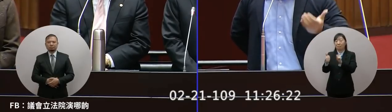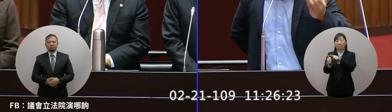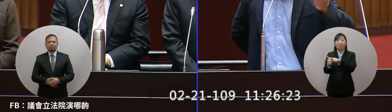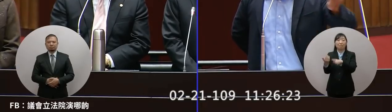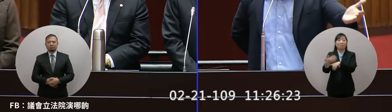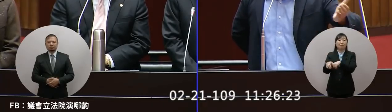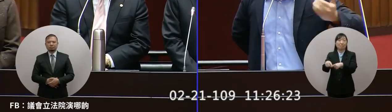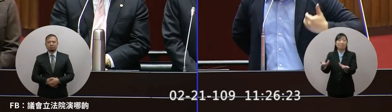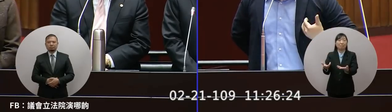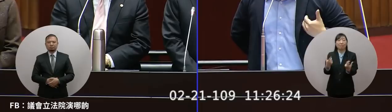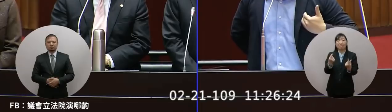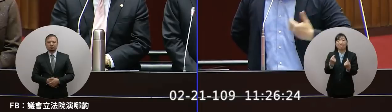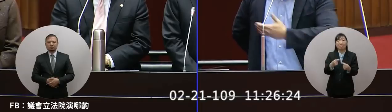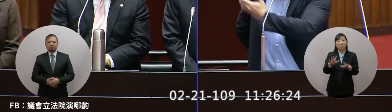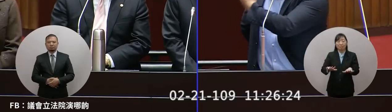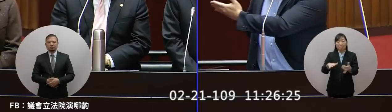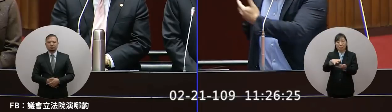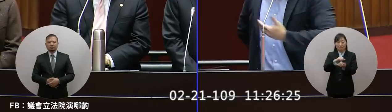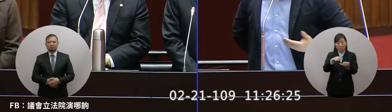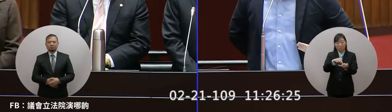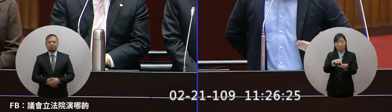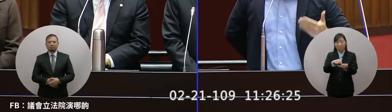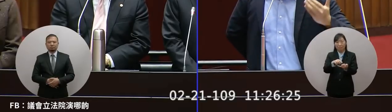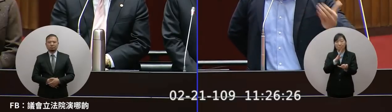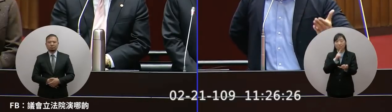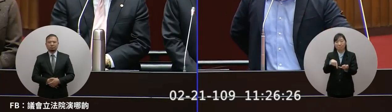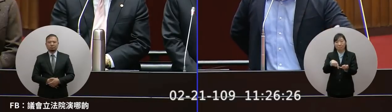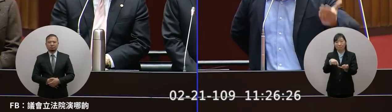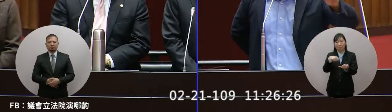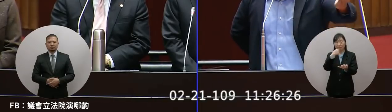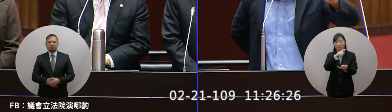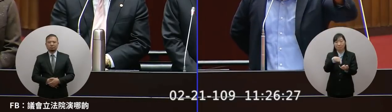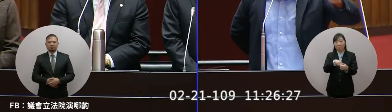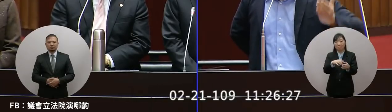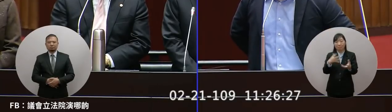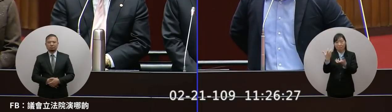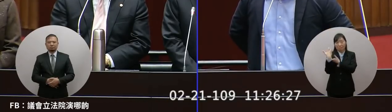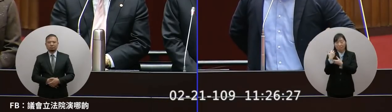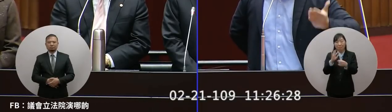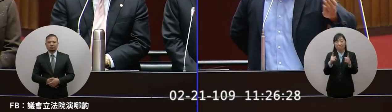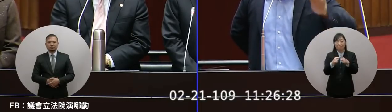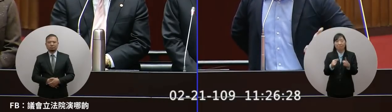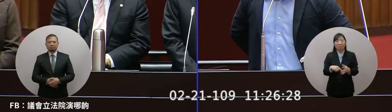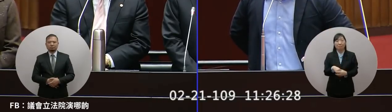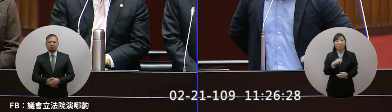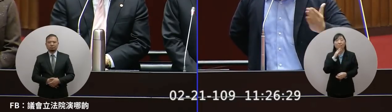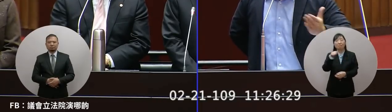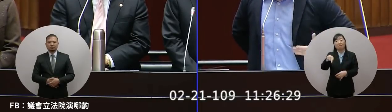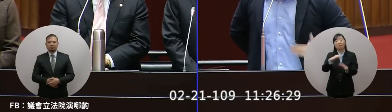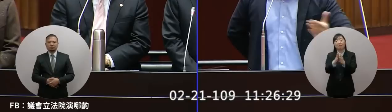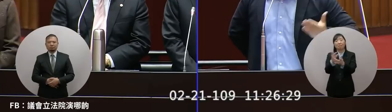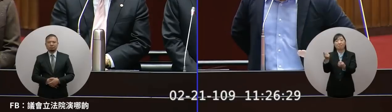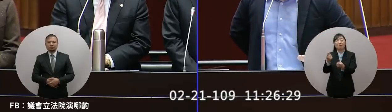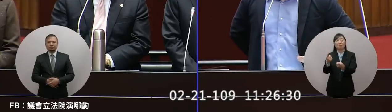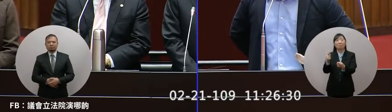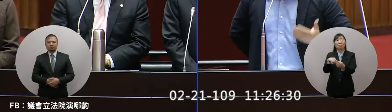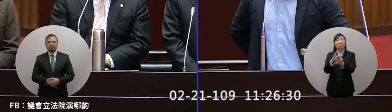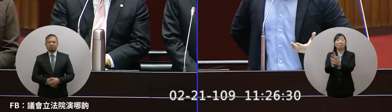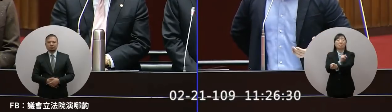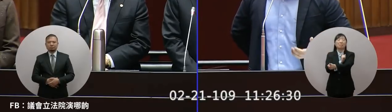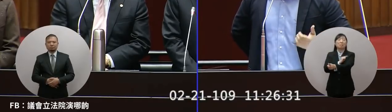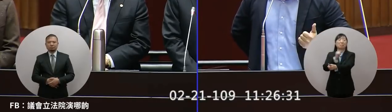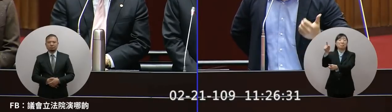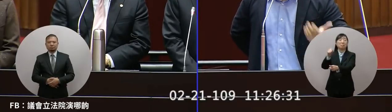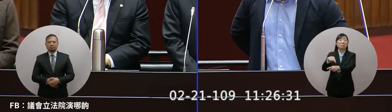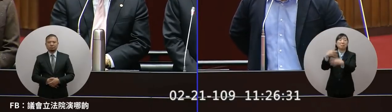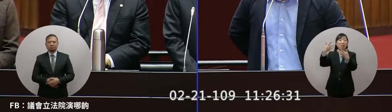湾，包括我们在承办的这个后丰大成案，这是一个高罪事件的自他为的判定嘛？